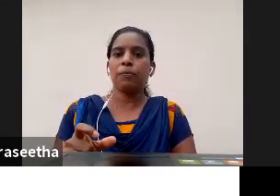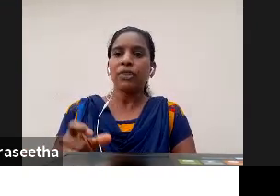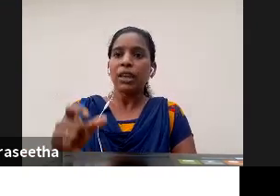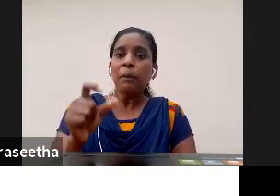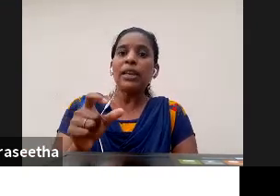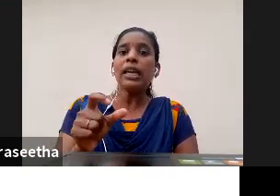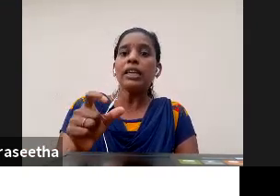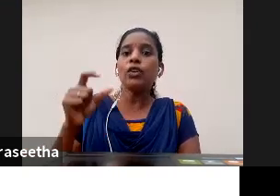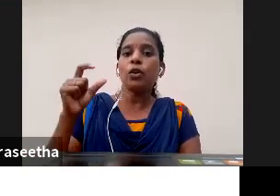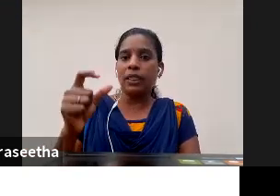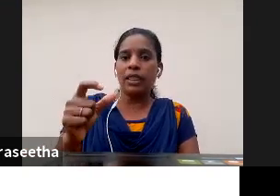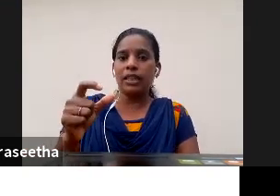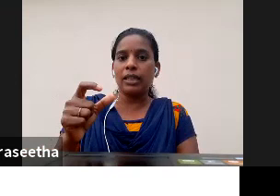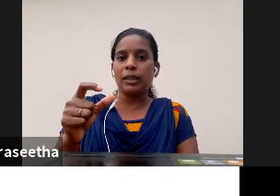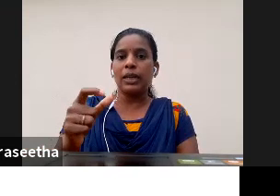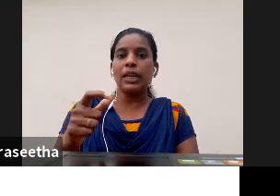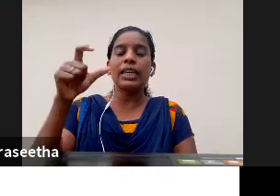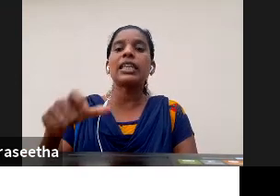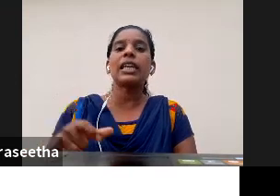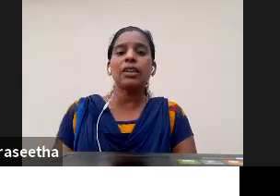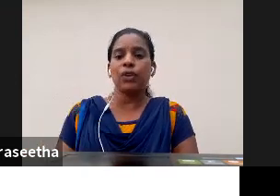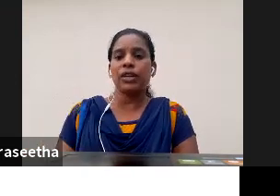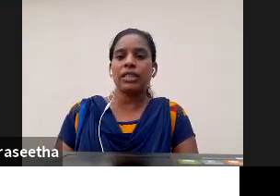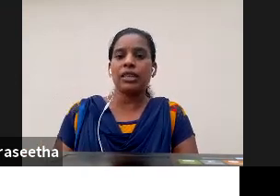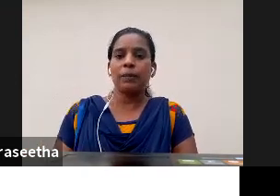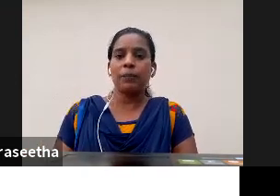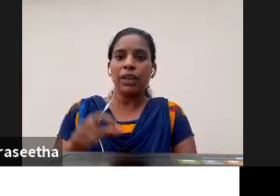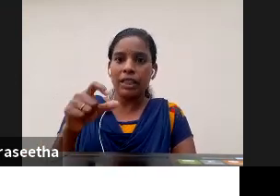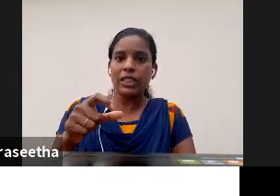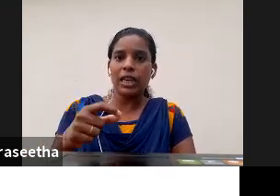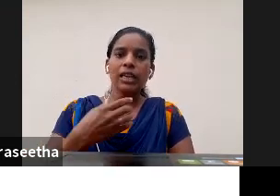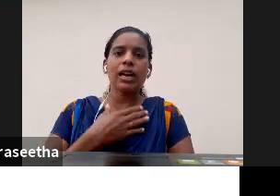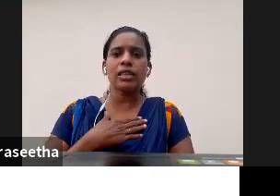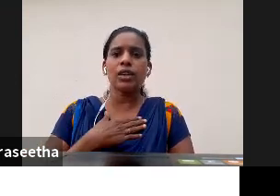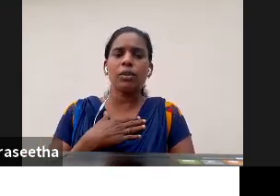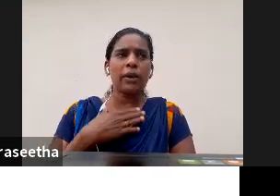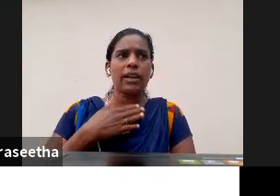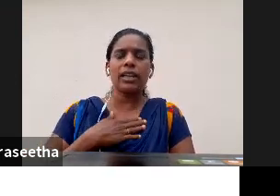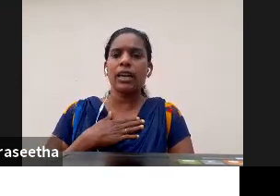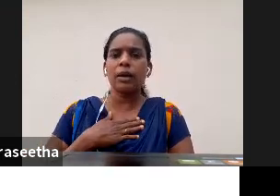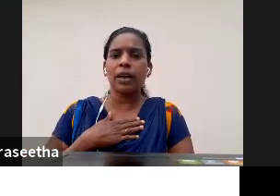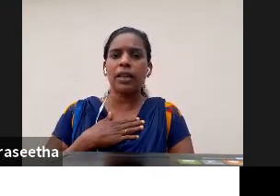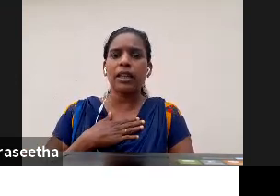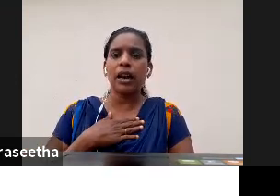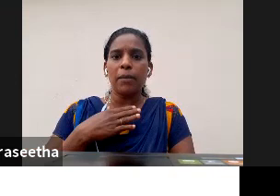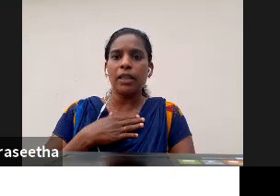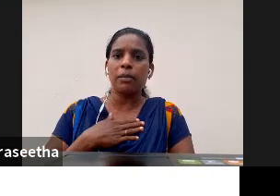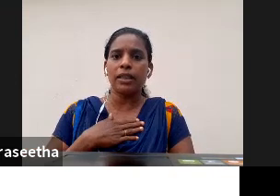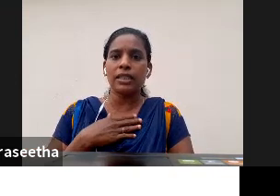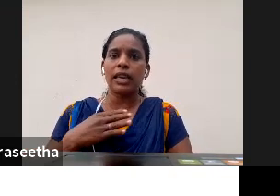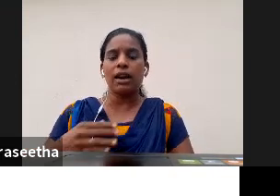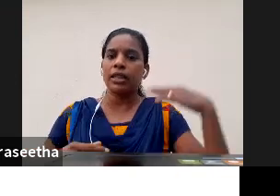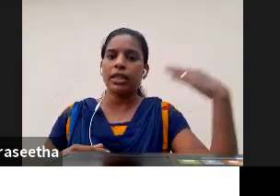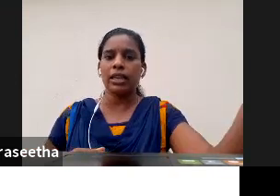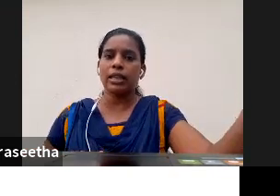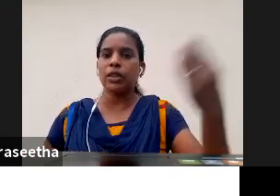എന്നുള്ളതാണ്. പിന്നെ ഇതിന്റെ ഒരു പ്രത്യേകത എന്ന് പറഞ്ഞാൽ റീജിയണൽ ഡിഫറൻസ് ഉണ്ട്. എന്ന് വെച്ചാല് കാസർഗോഡ് ഇപ്പൊ എന്റെ നാട്ടിൽ പറയുന്ന അമ്മ എന്ന് പറയുന്ന